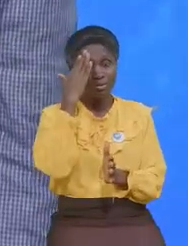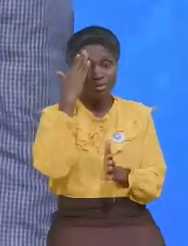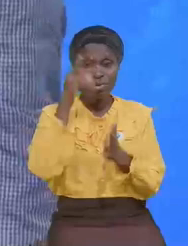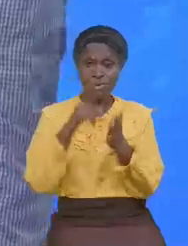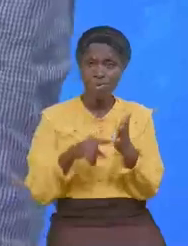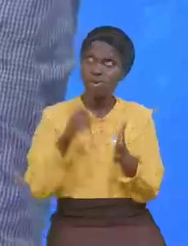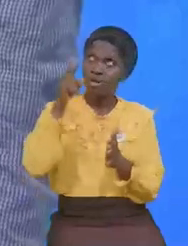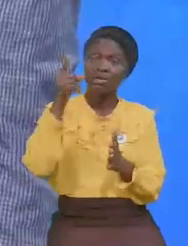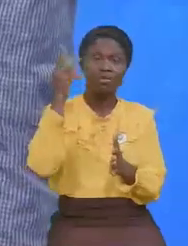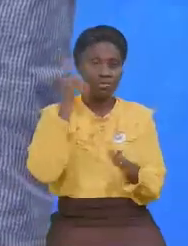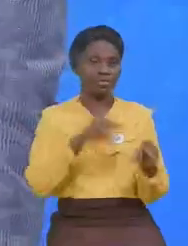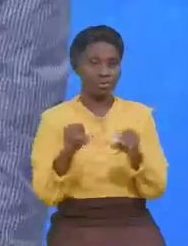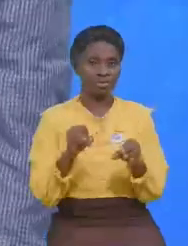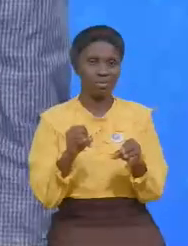faisait.